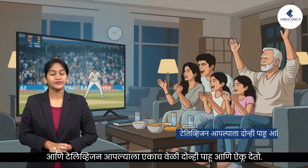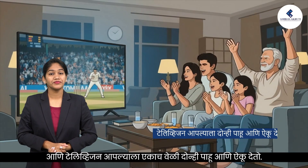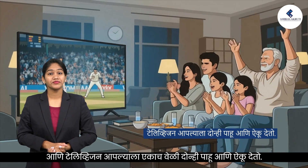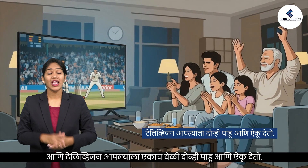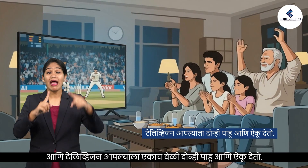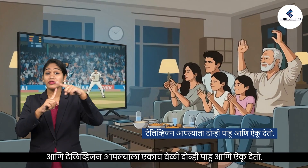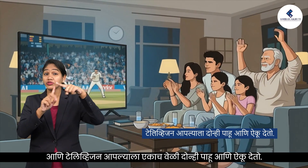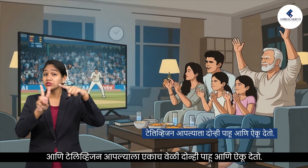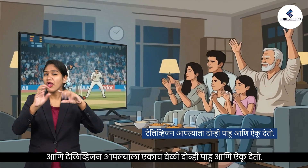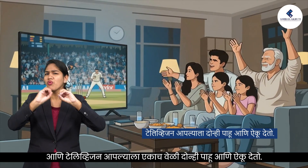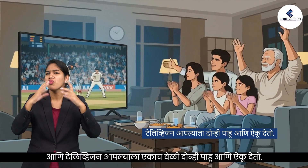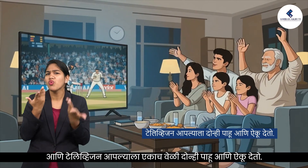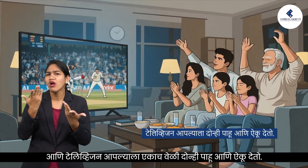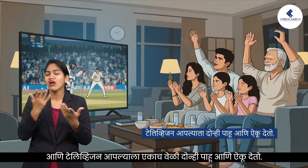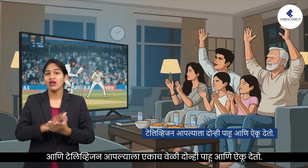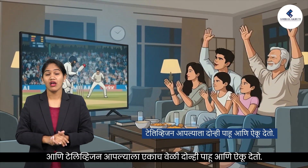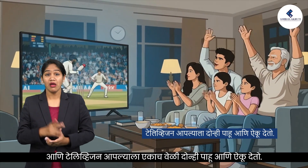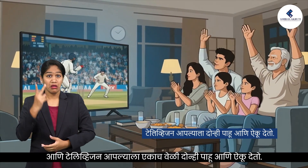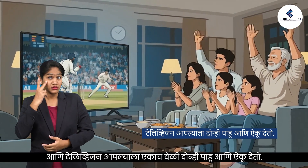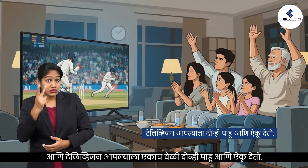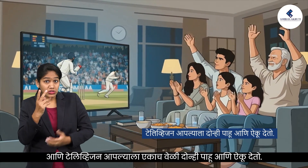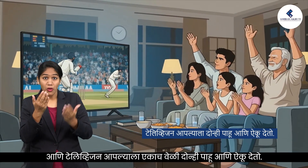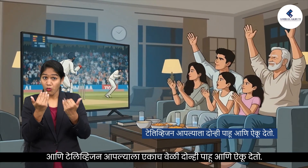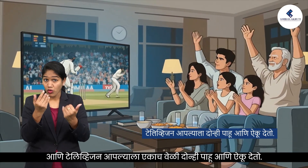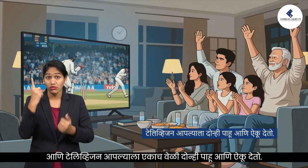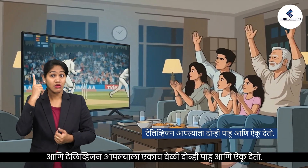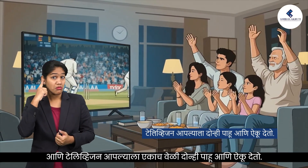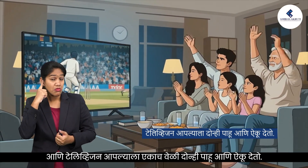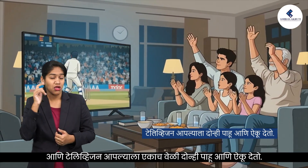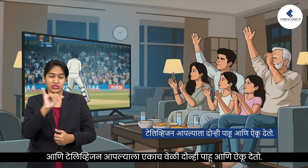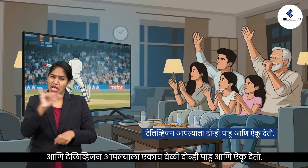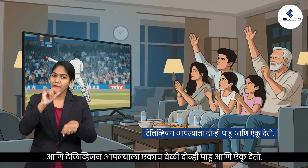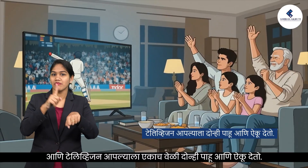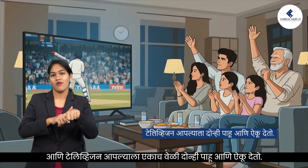आणि टेलिव्हिजन आपल्याला एकाच वेळी दोन्ही पाहू आणि ऐकू देतो.